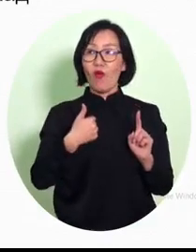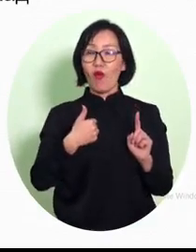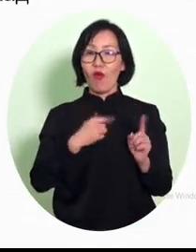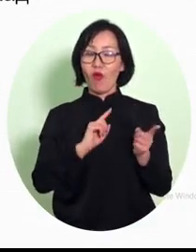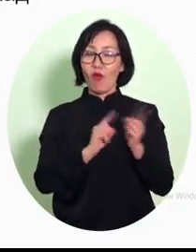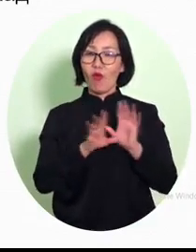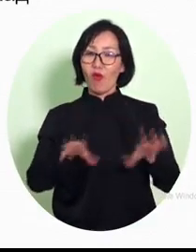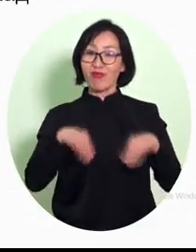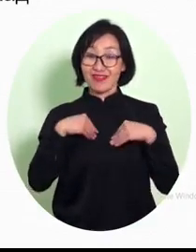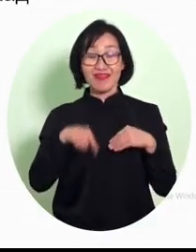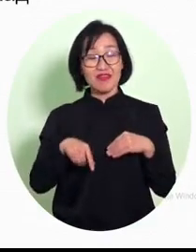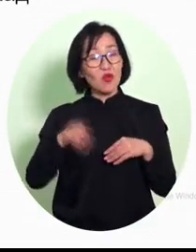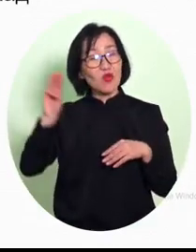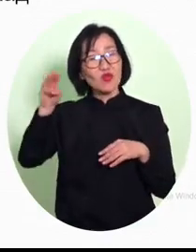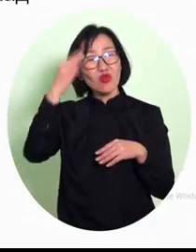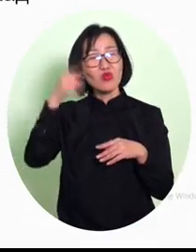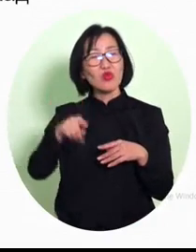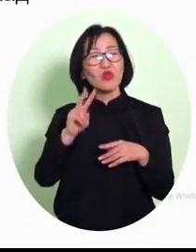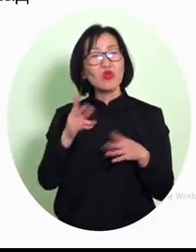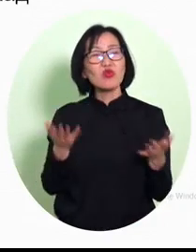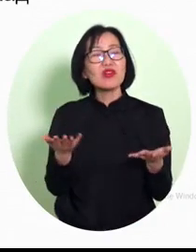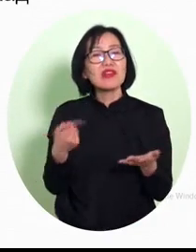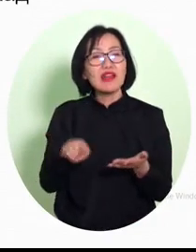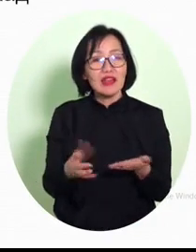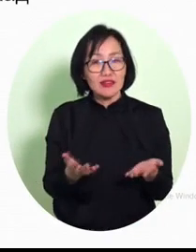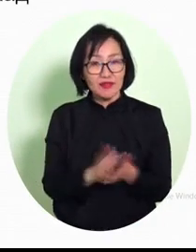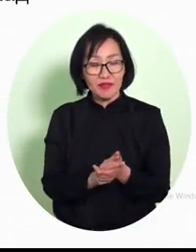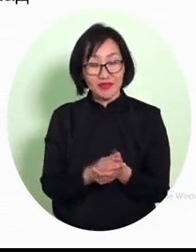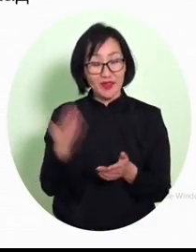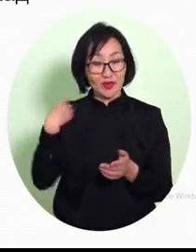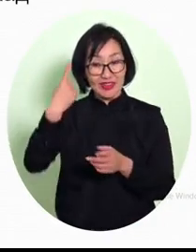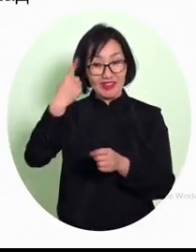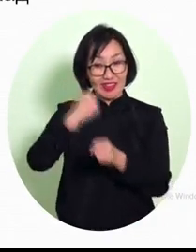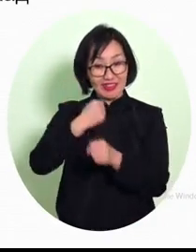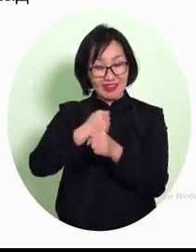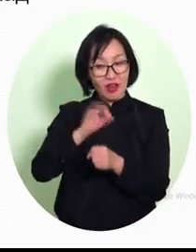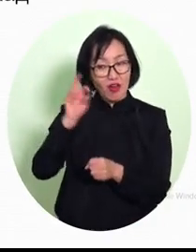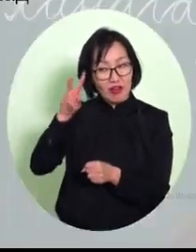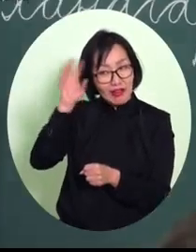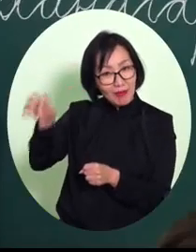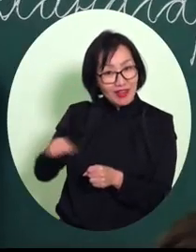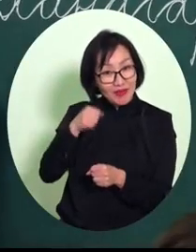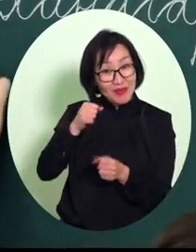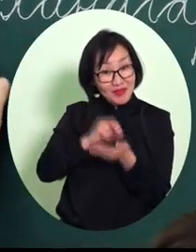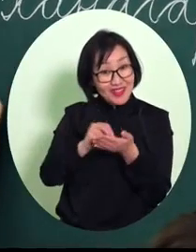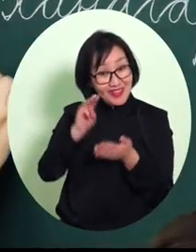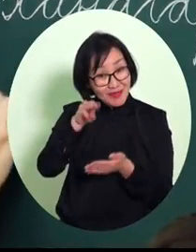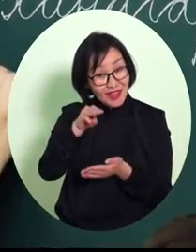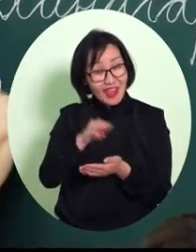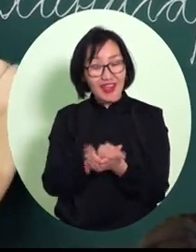шиг санана. Энэ үгийг багш нь яагаад тодруулв? За, түрүүн бид нараас 1-р ажил дээрээ таамаглан битсэн